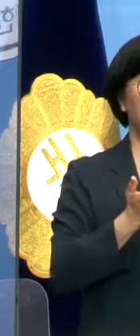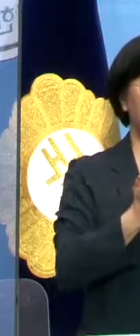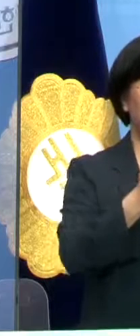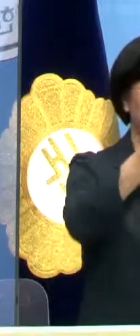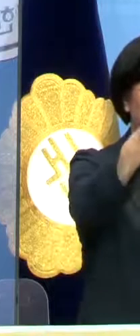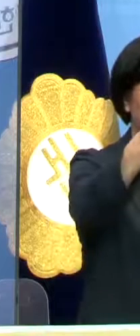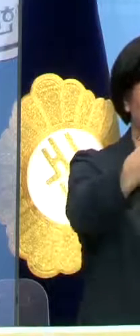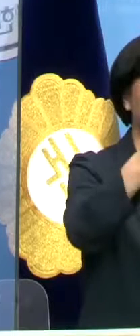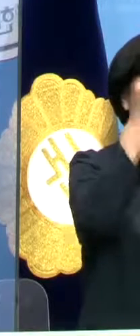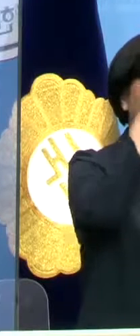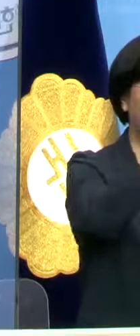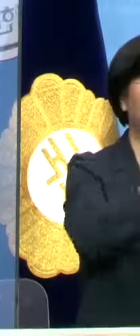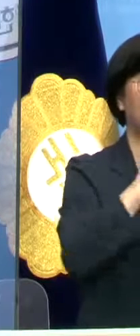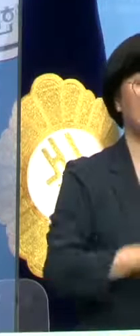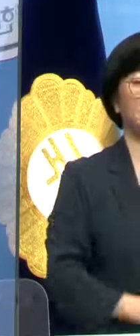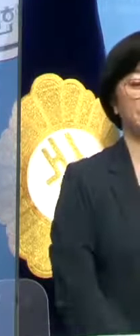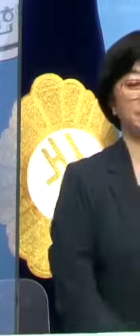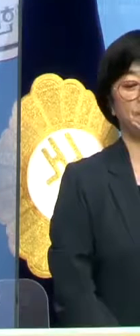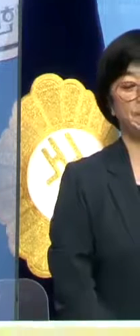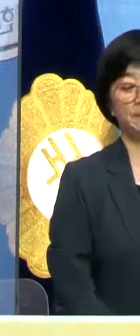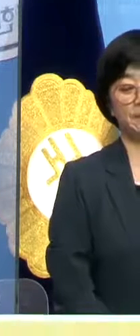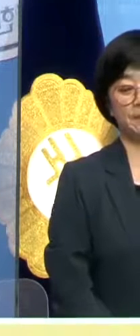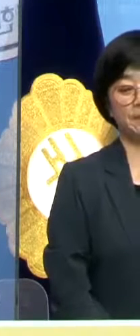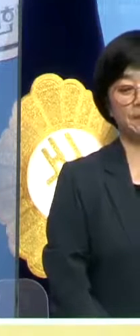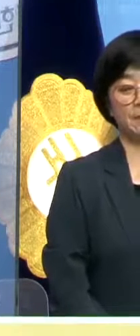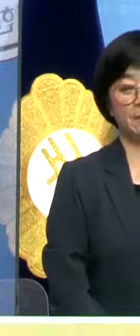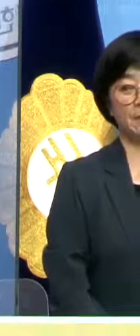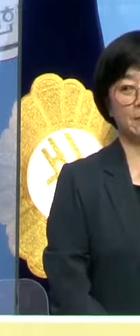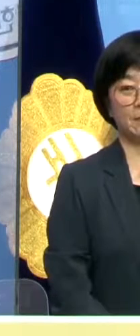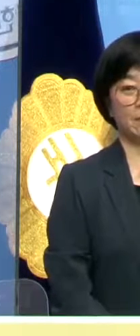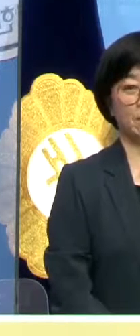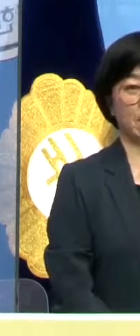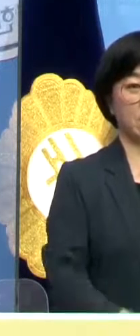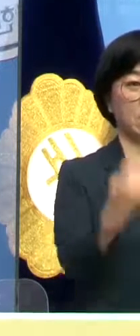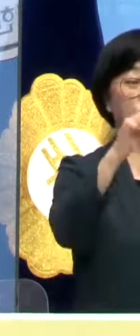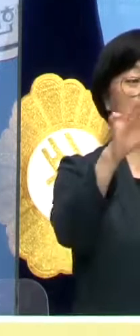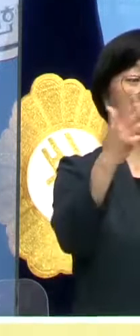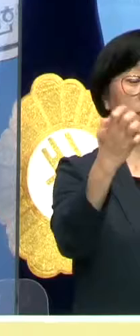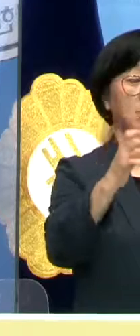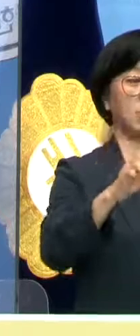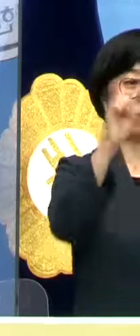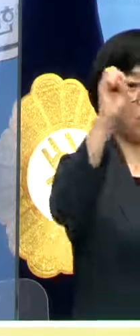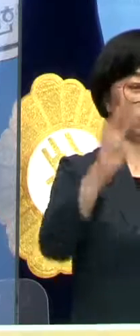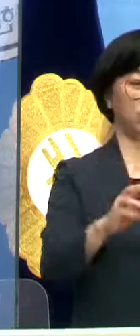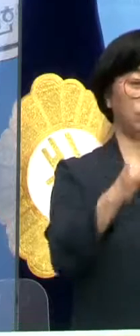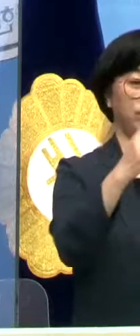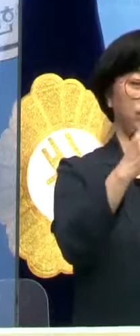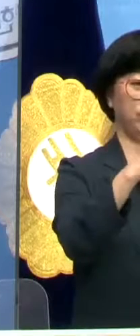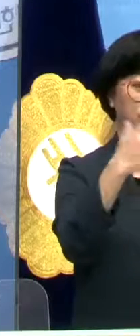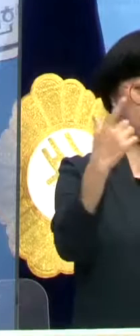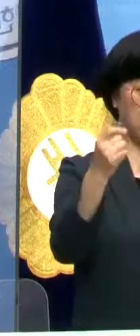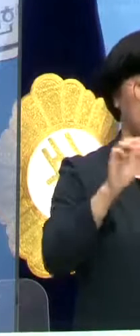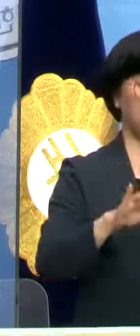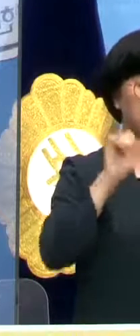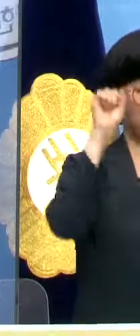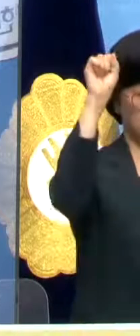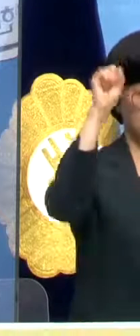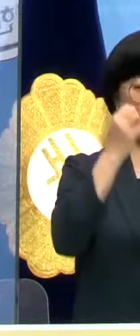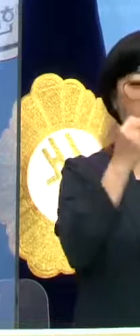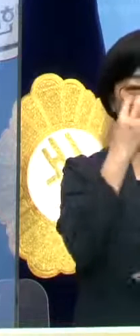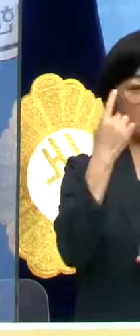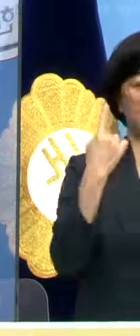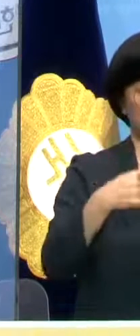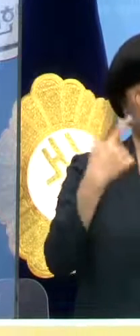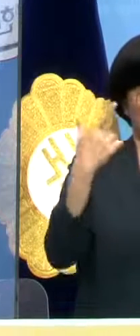뉴스도 접할 수 있었습니다 80년대 광주 가 그러했듯 오늘도 투쟁하는 홍콩이